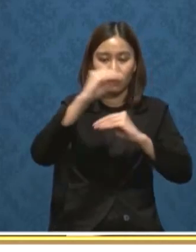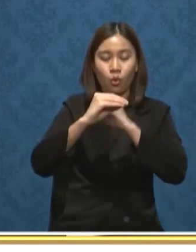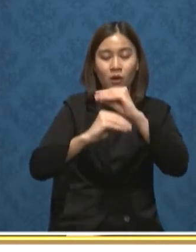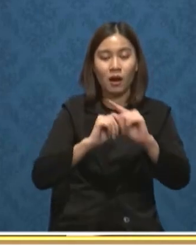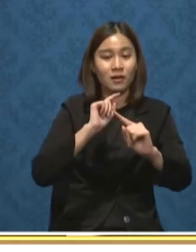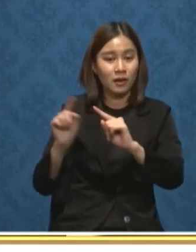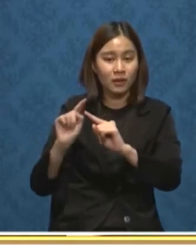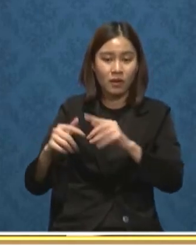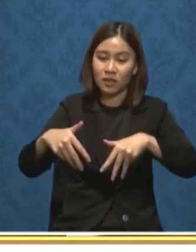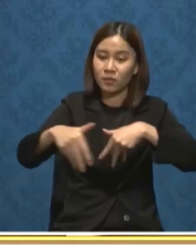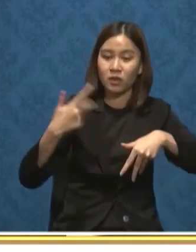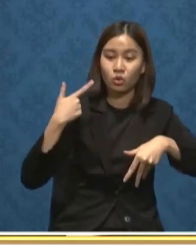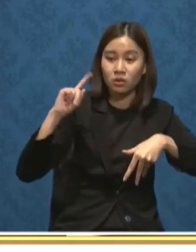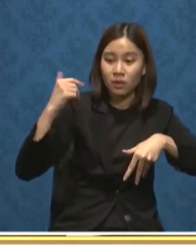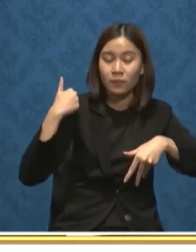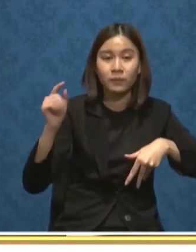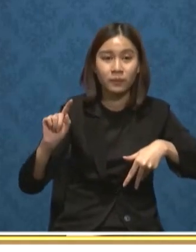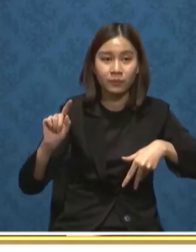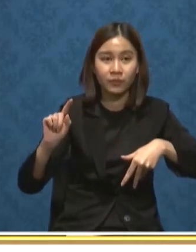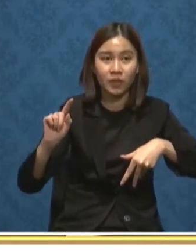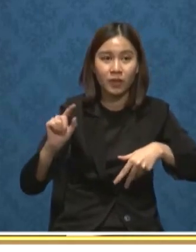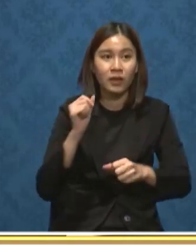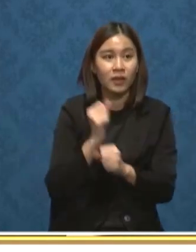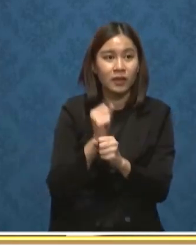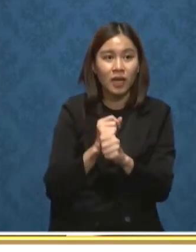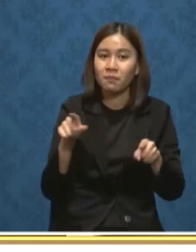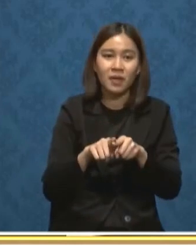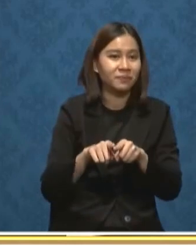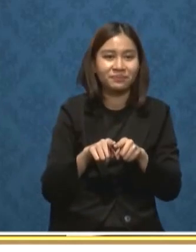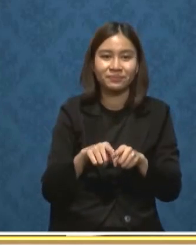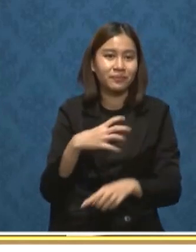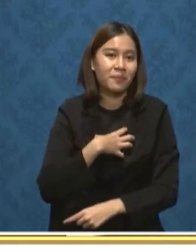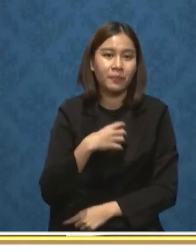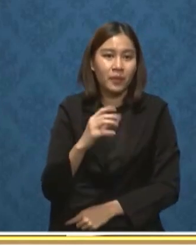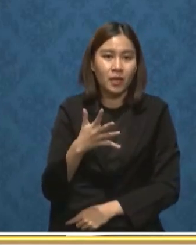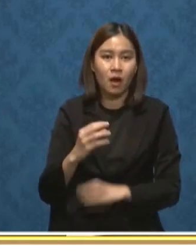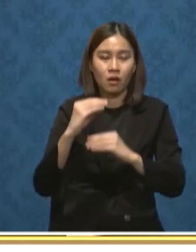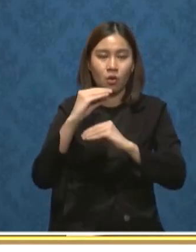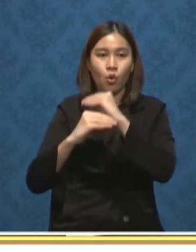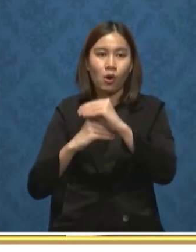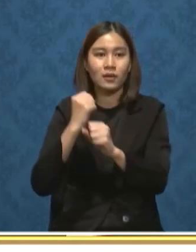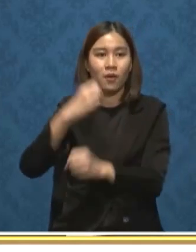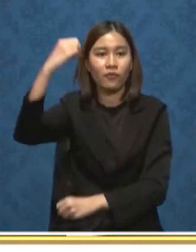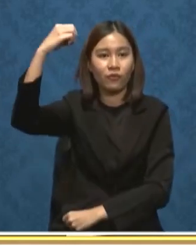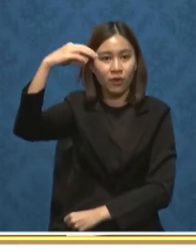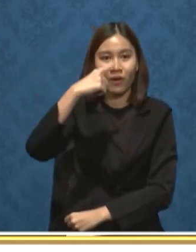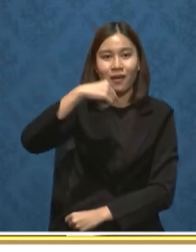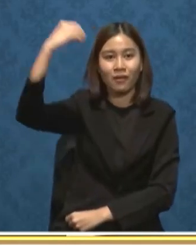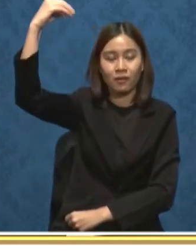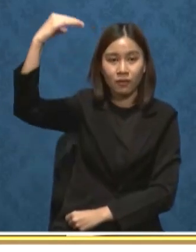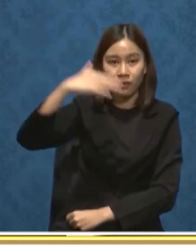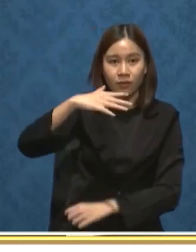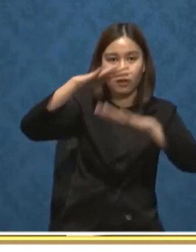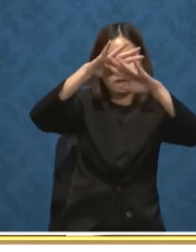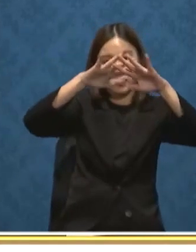พนไมเต็ใจทำ โครงการผลิตโฟาจากพลังานแสงอทิ์บนหั